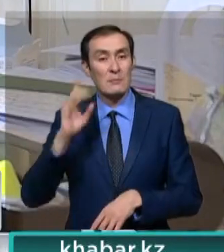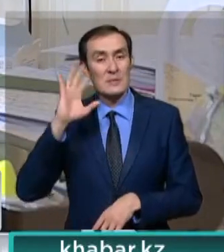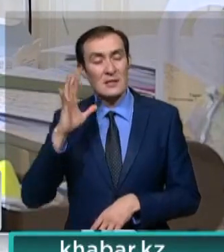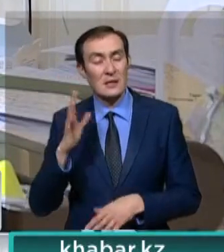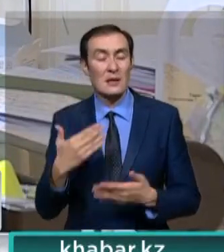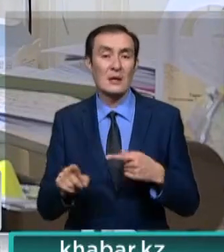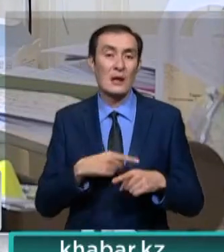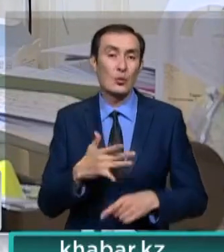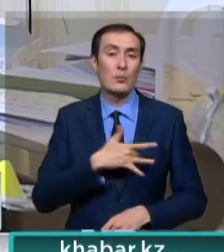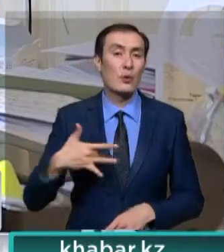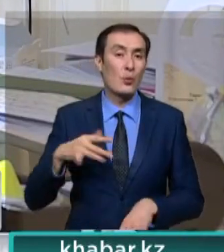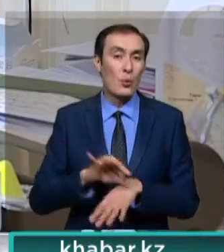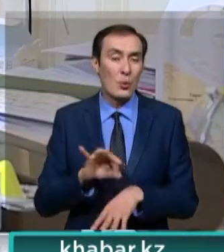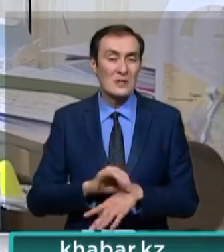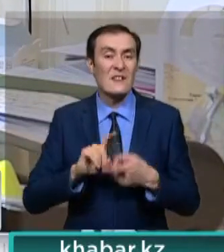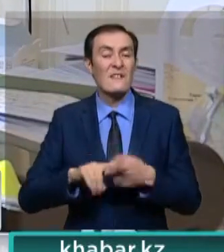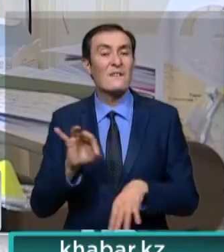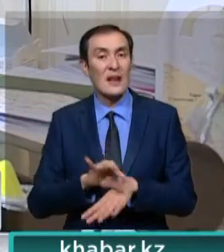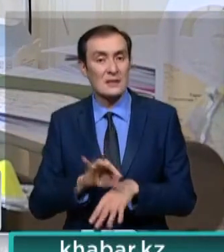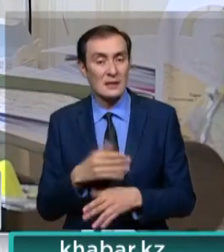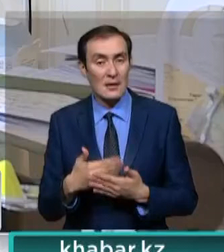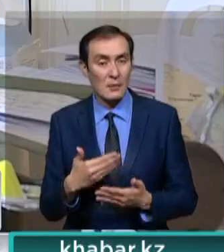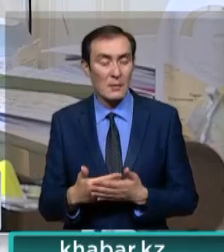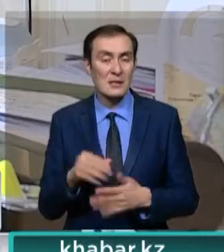туберкулез, потом инфекции,